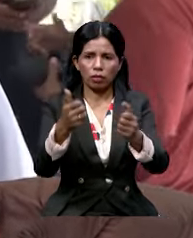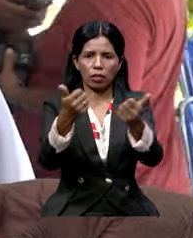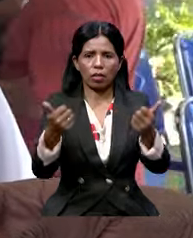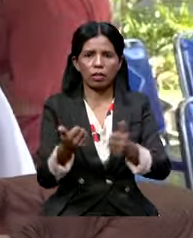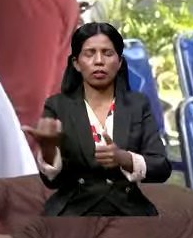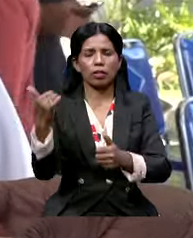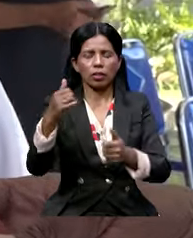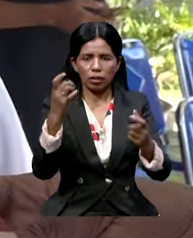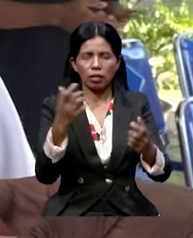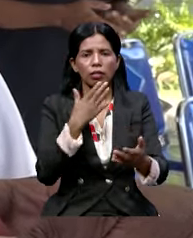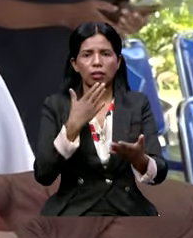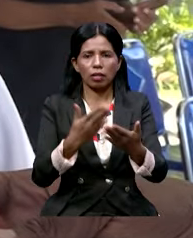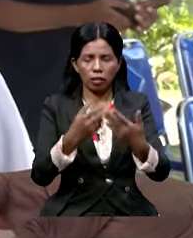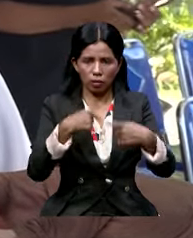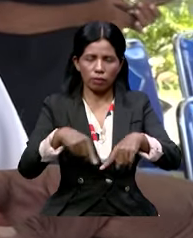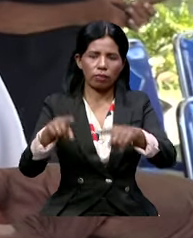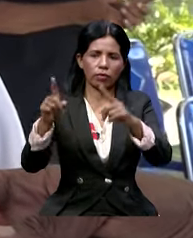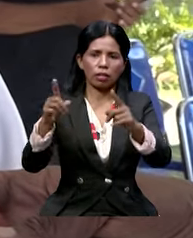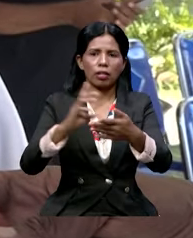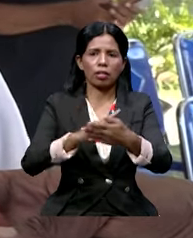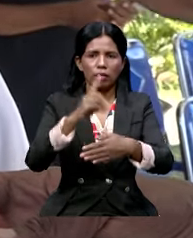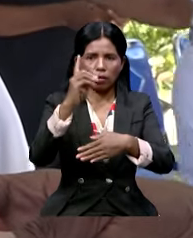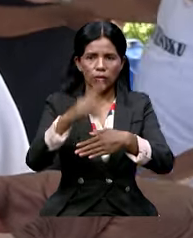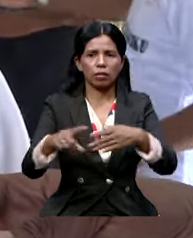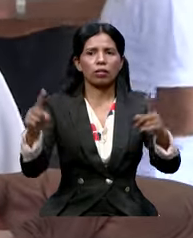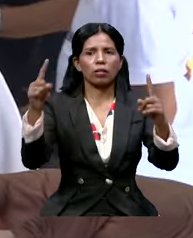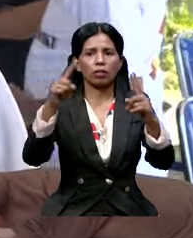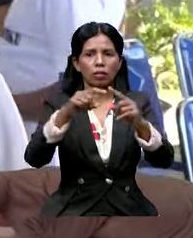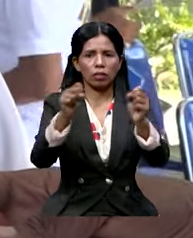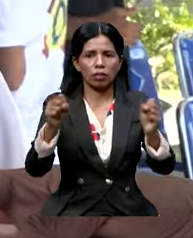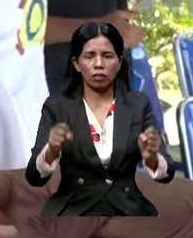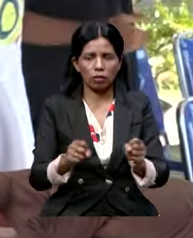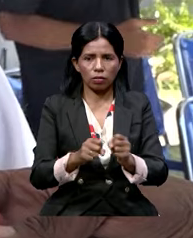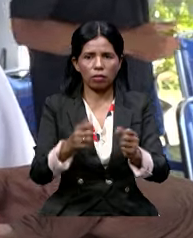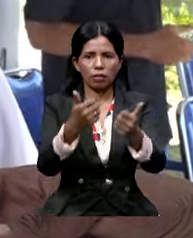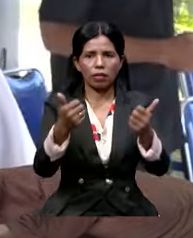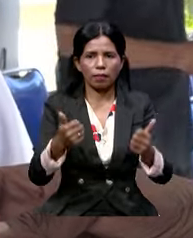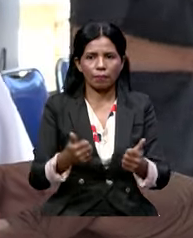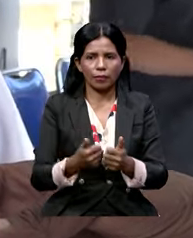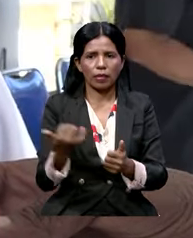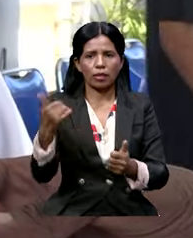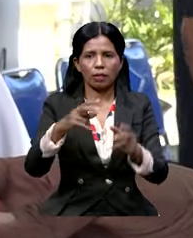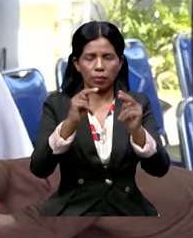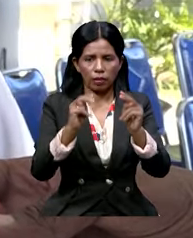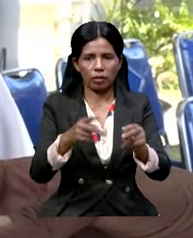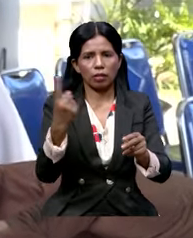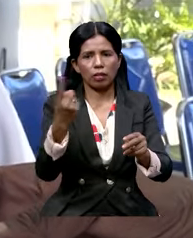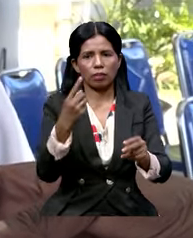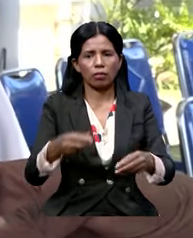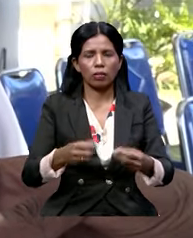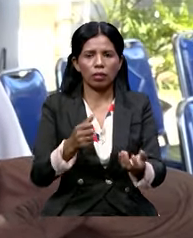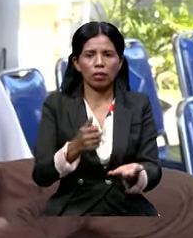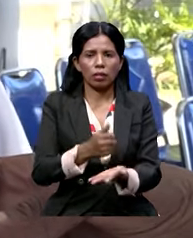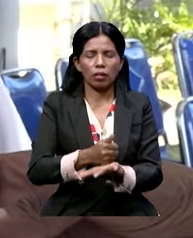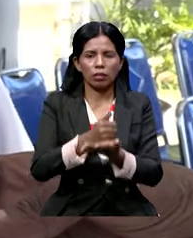dia klu fila tamba disolvento se to ya suku se aldea tau si ra precisa na fati fo contribuição máximo